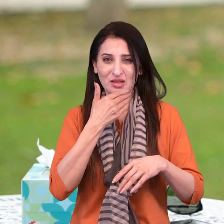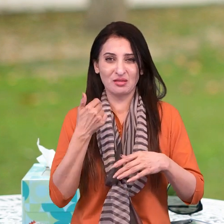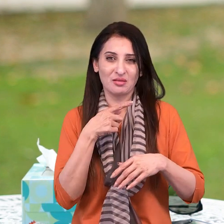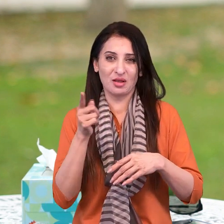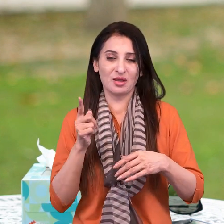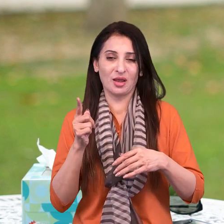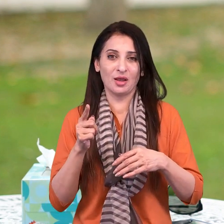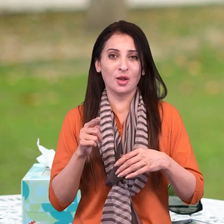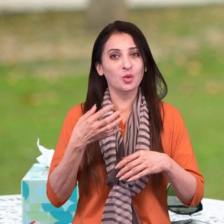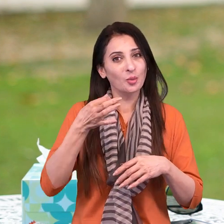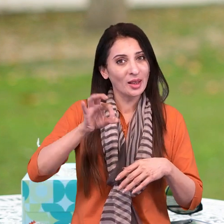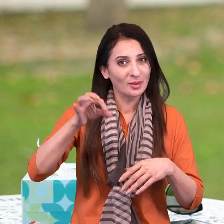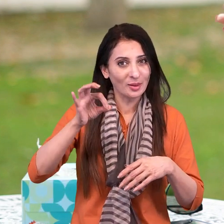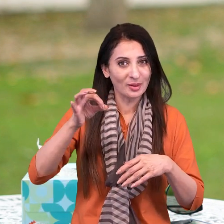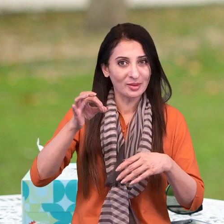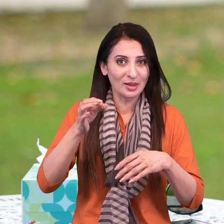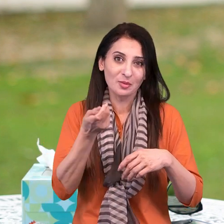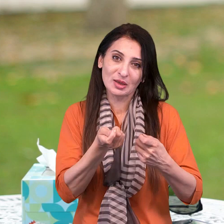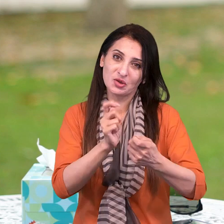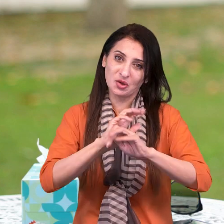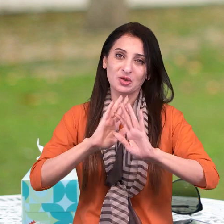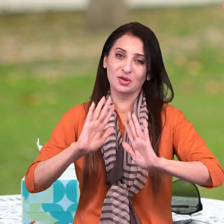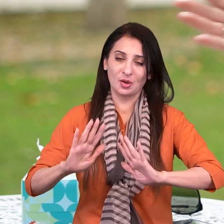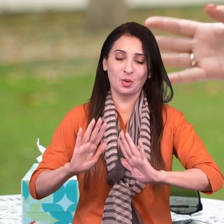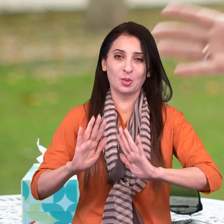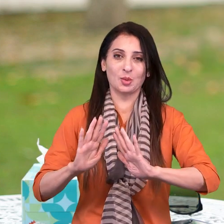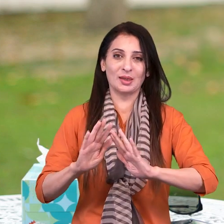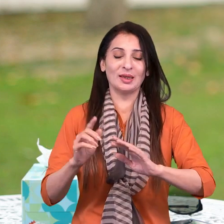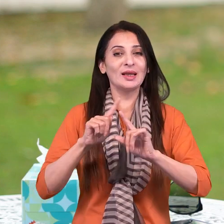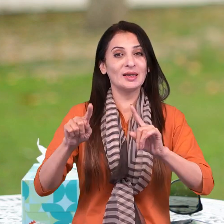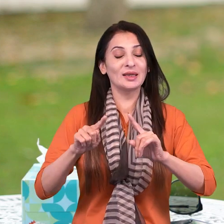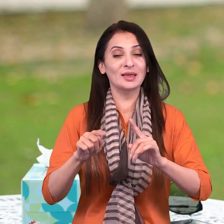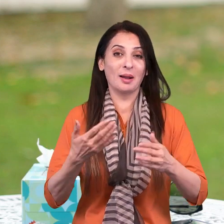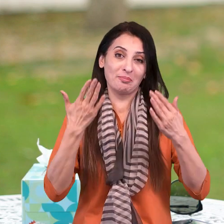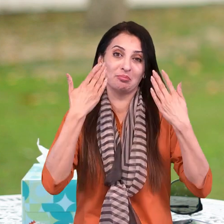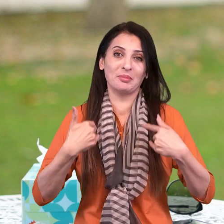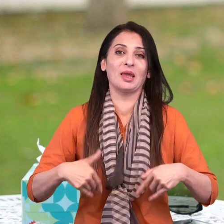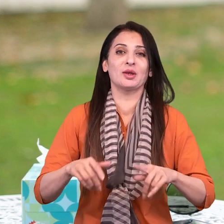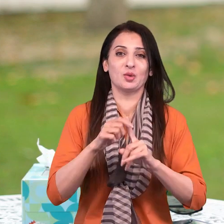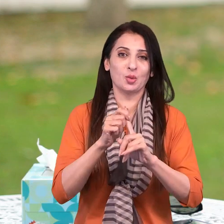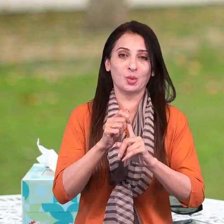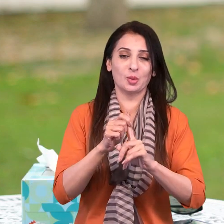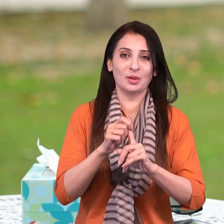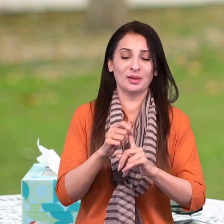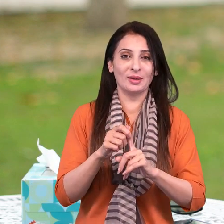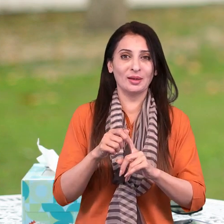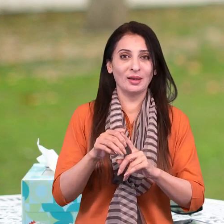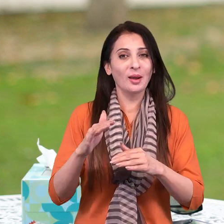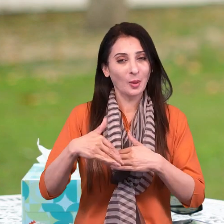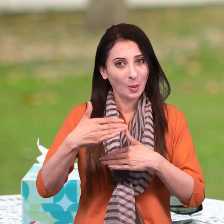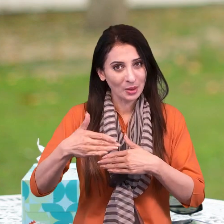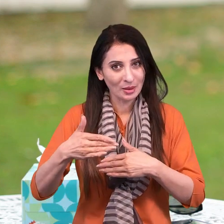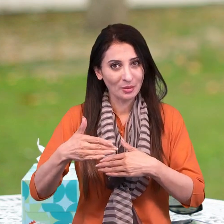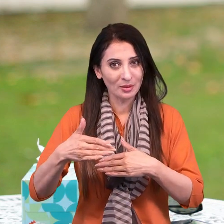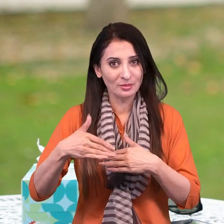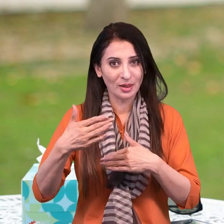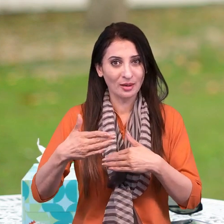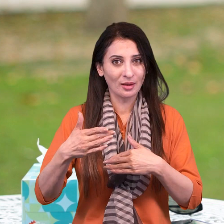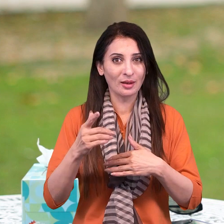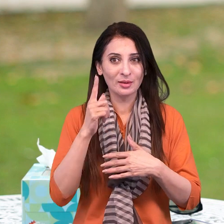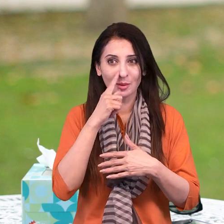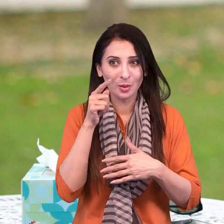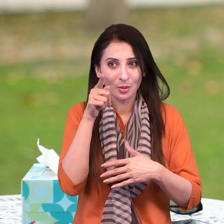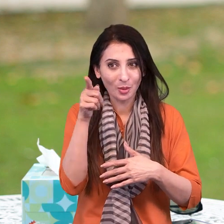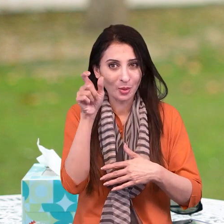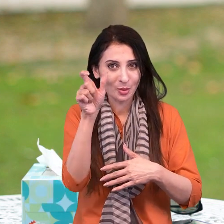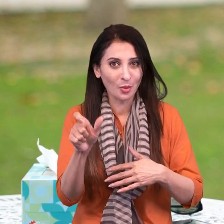है कि आप ऑकवर्ड लग रही हैं, तो मैं फ्री ऑफ चार्ज आपके लिए इसको चेंज करके आप ही के मर्ज़ी के मुताबिक शलवार बनवा लूँगी.